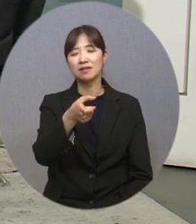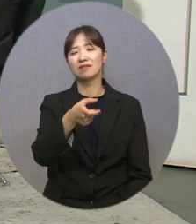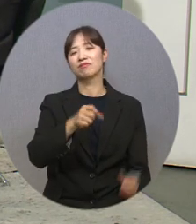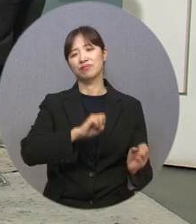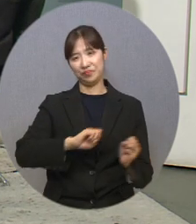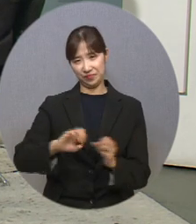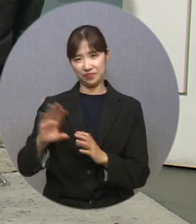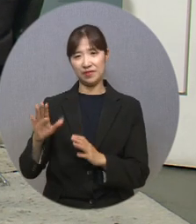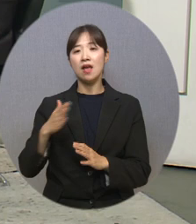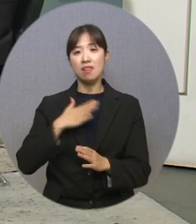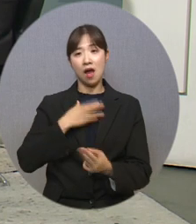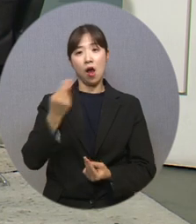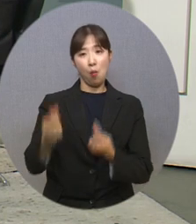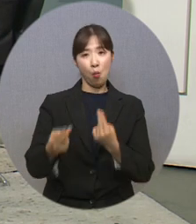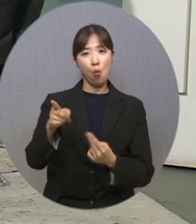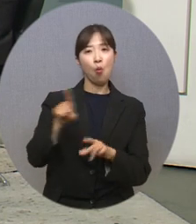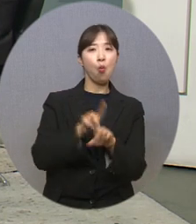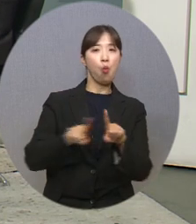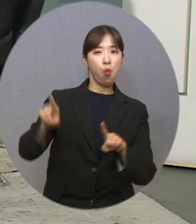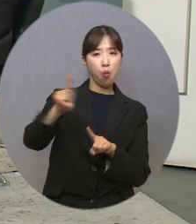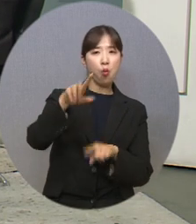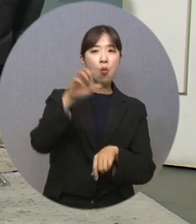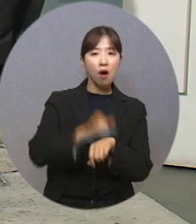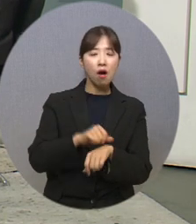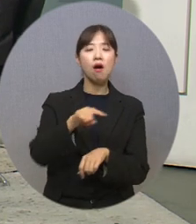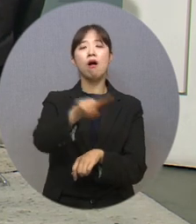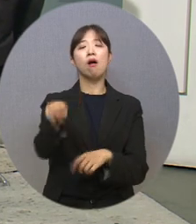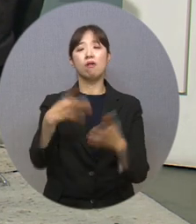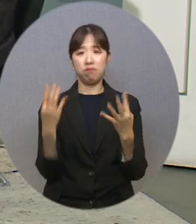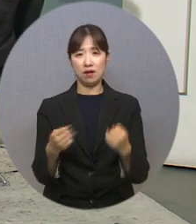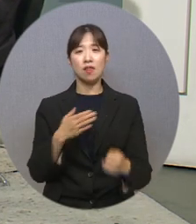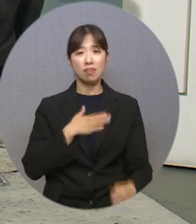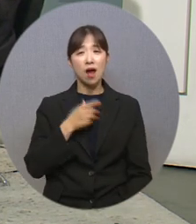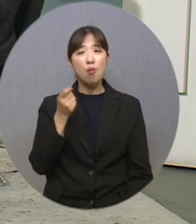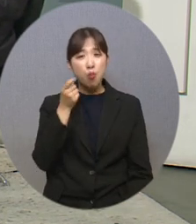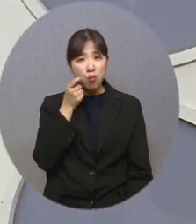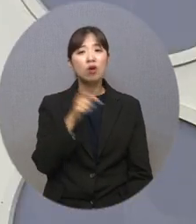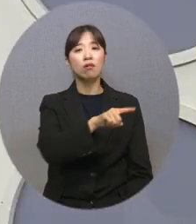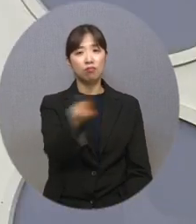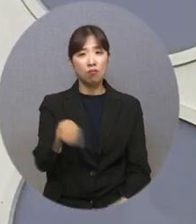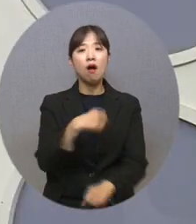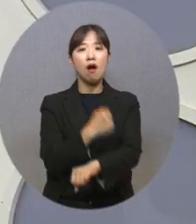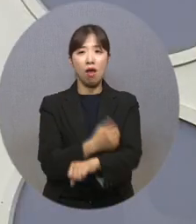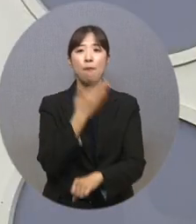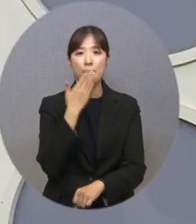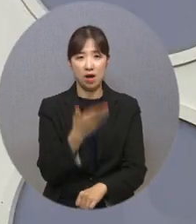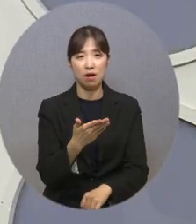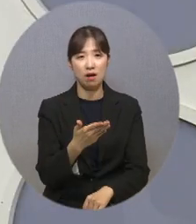된다고 보거든요. 나보다 훨씬 뛰어난 사람이 많잖아요. 내가 못한 일을 해주면 내가 또